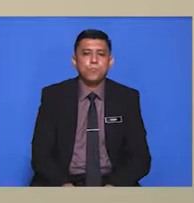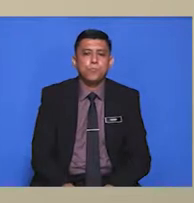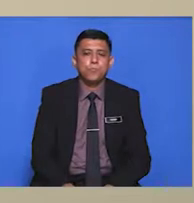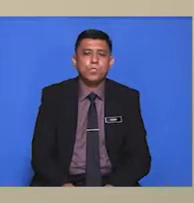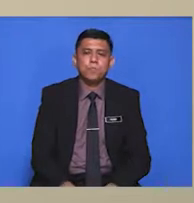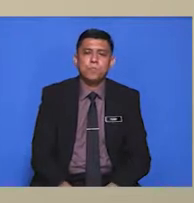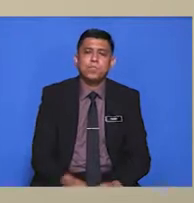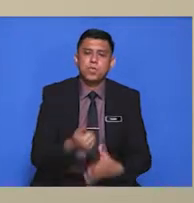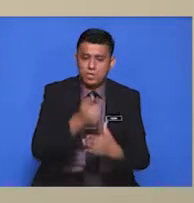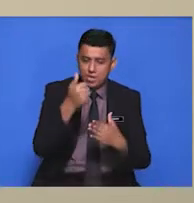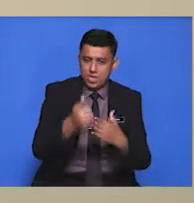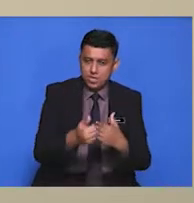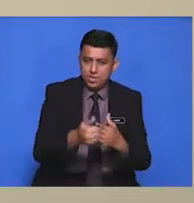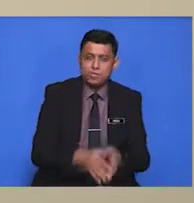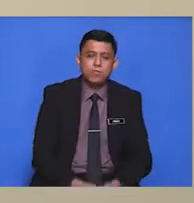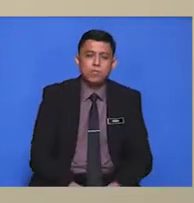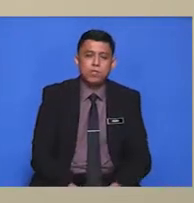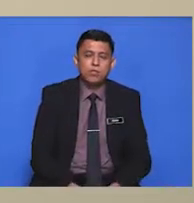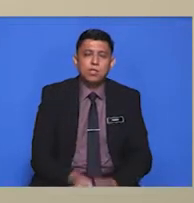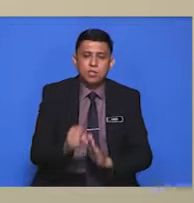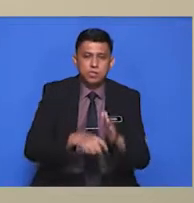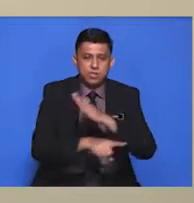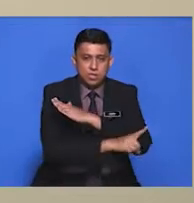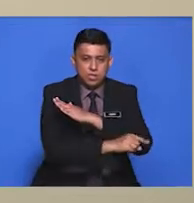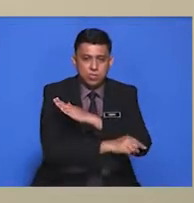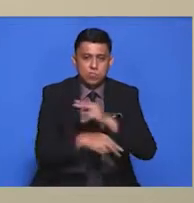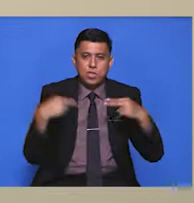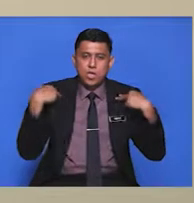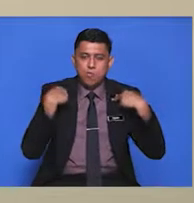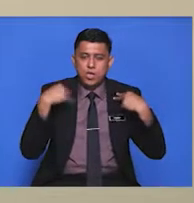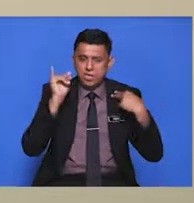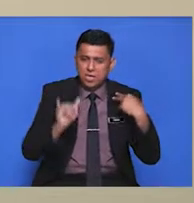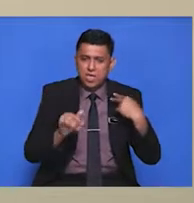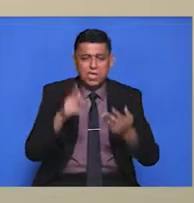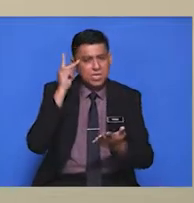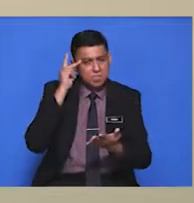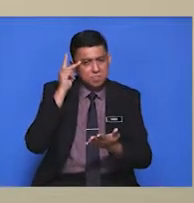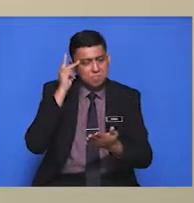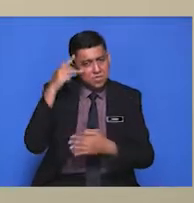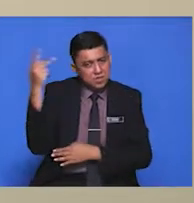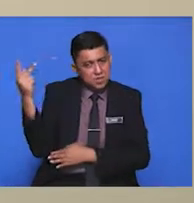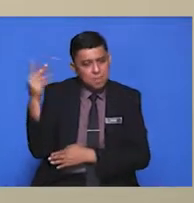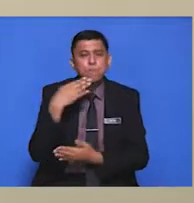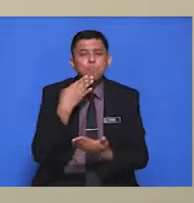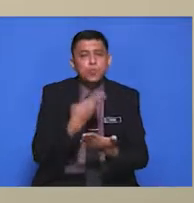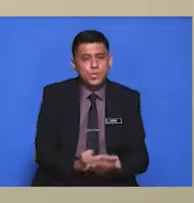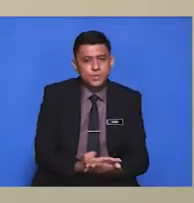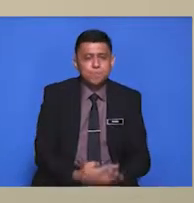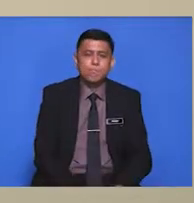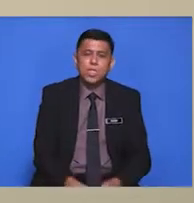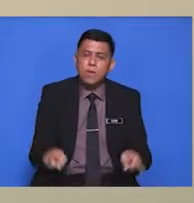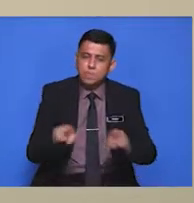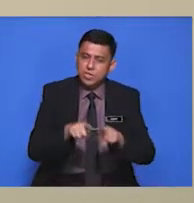Perwatakan terakhir raksasa Kot-Kot ialah seekor haiwan yang mengenang budi. Buktinya, raksasa Kot-Kot